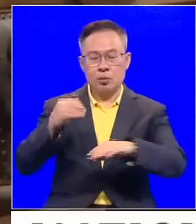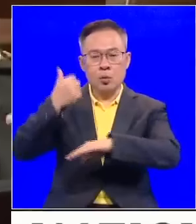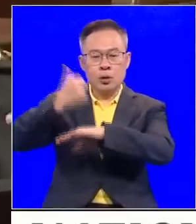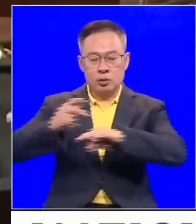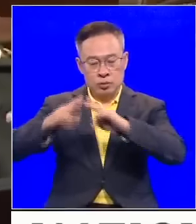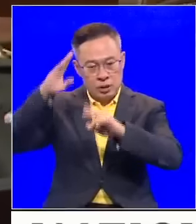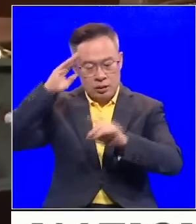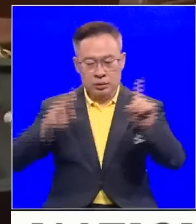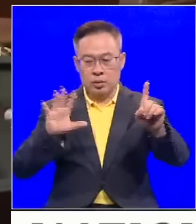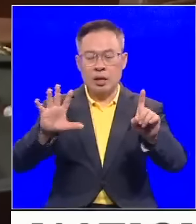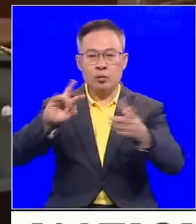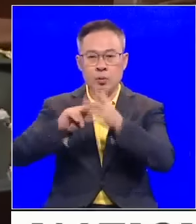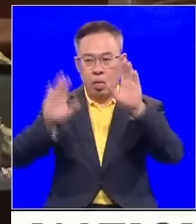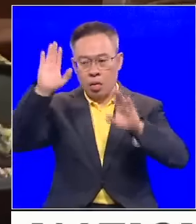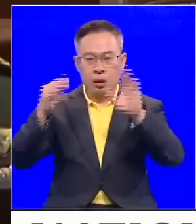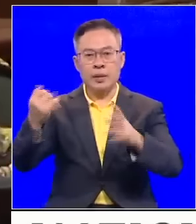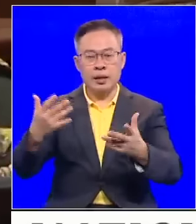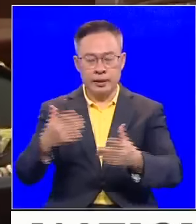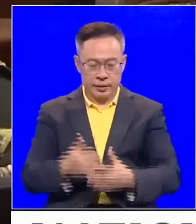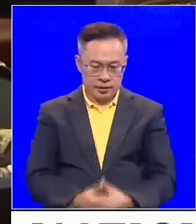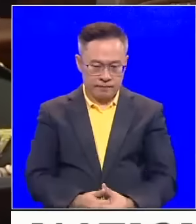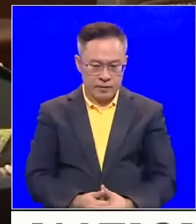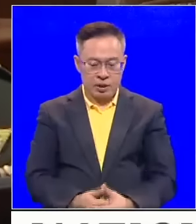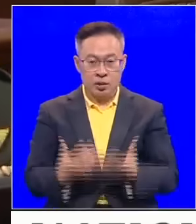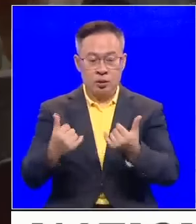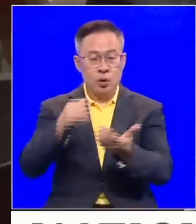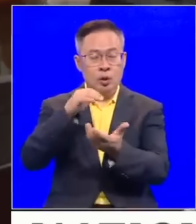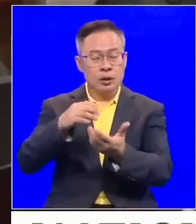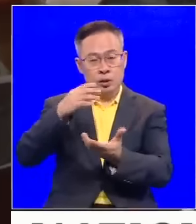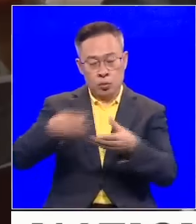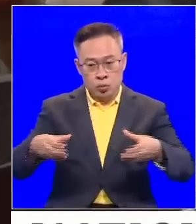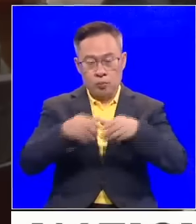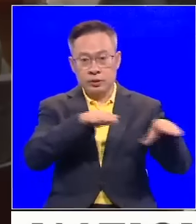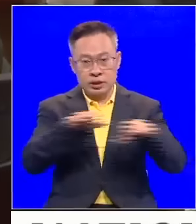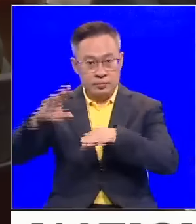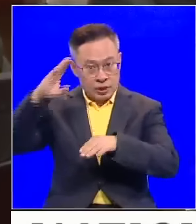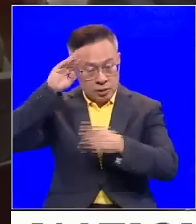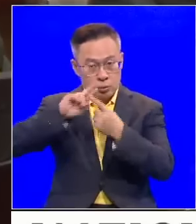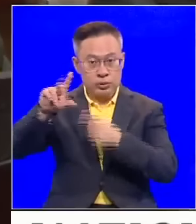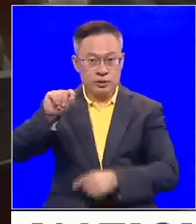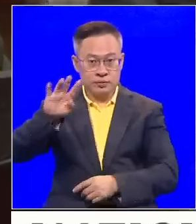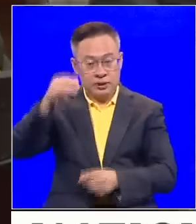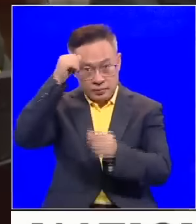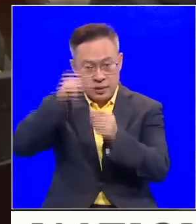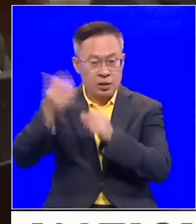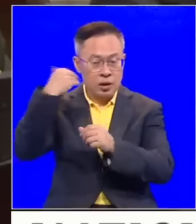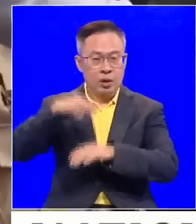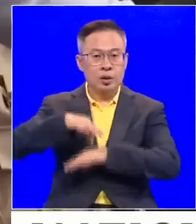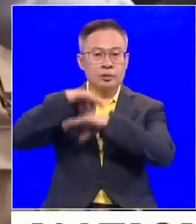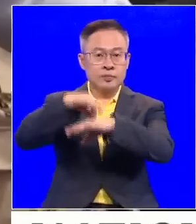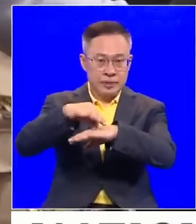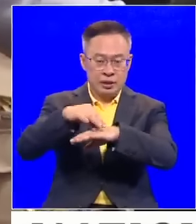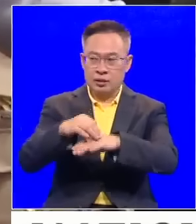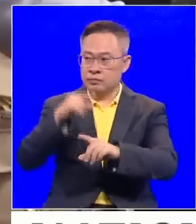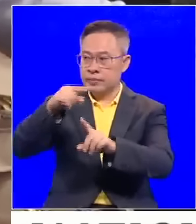ญเตรียมทหาร24ที่บอกว่าตอนนี้มีอยู่3ใน6แล้วนะเคยแสดงพลังมาแล้วตอนแต่งตั้งโยกย้ายในทหารกลางปีที่ผ่าน